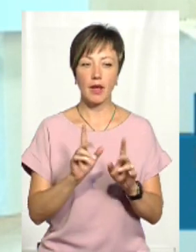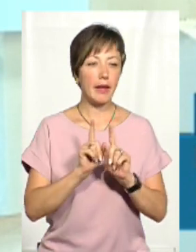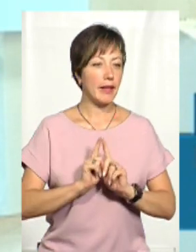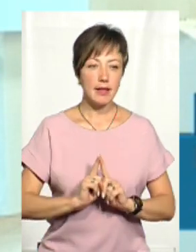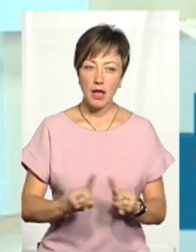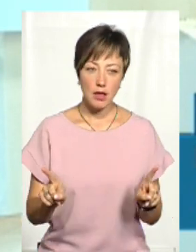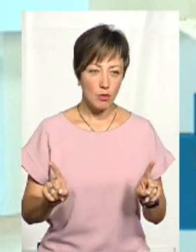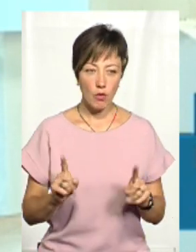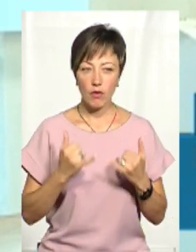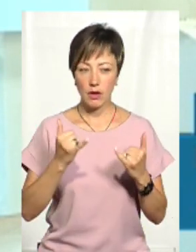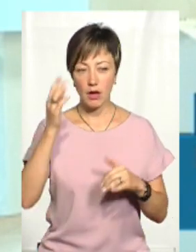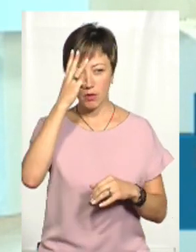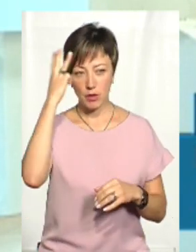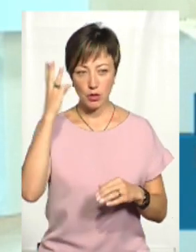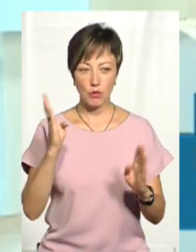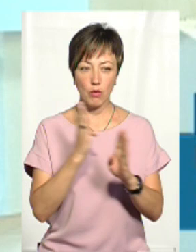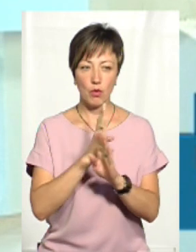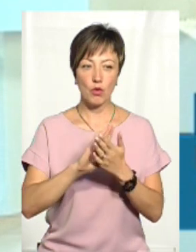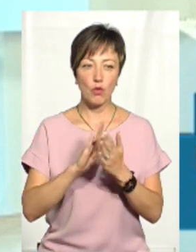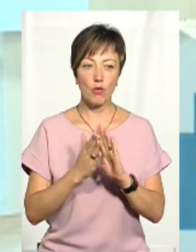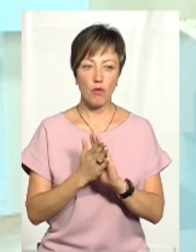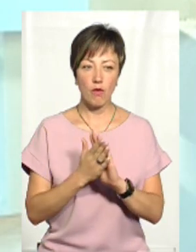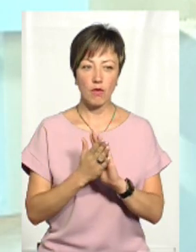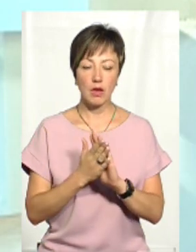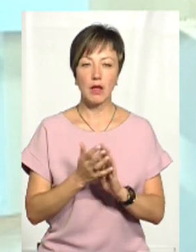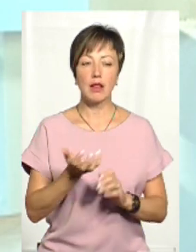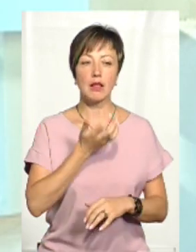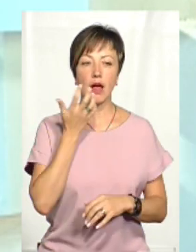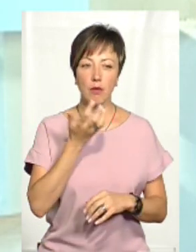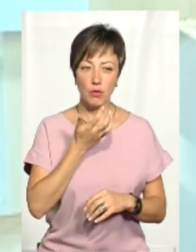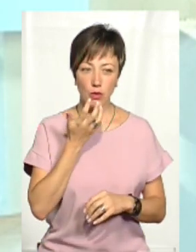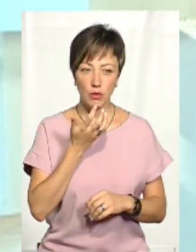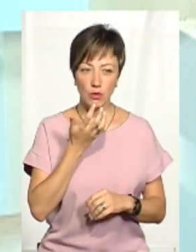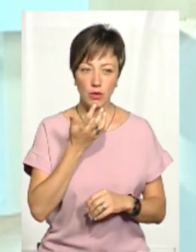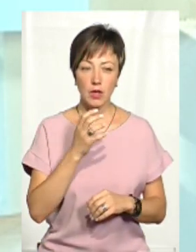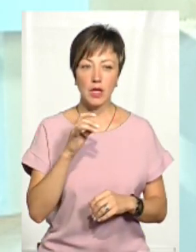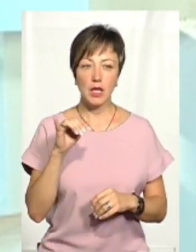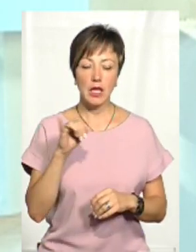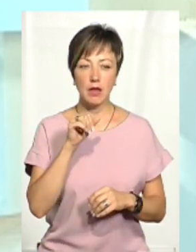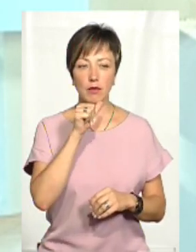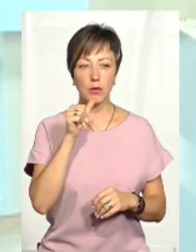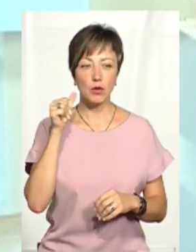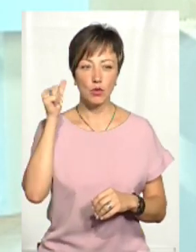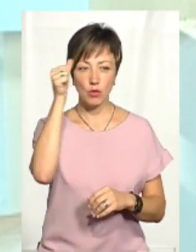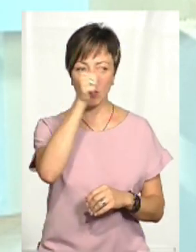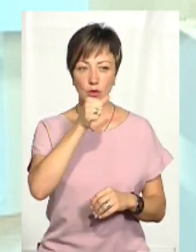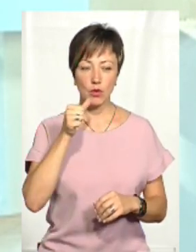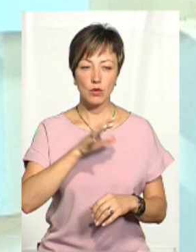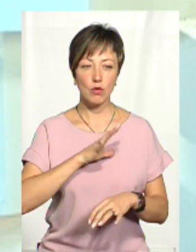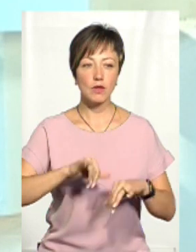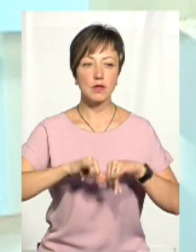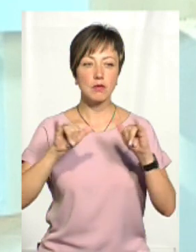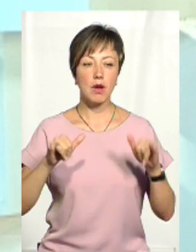нетипові для Хмельниччини погодні умови, тобто тепло. І у минулому році був